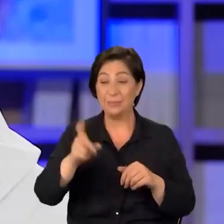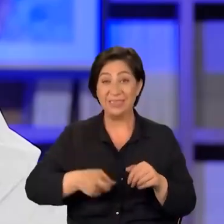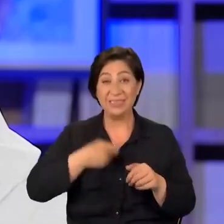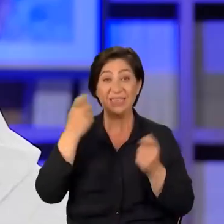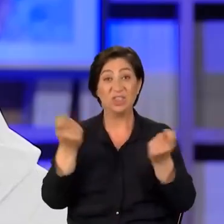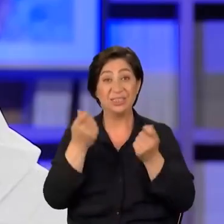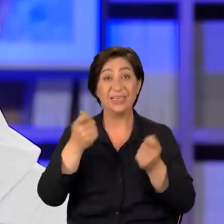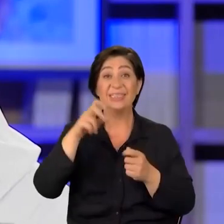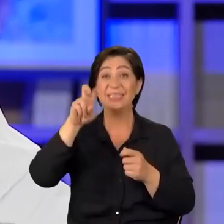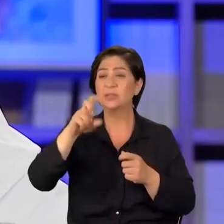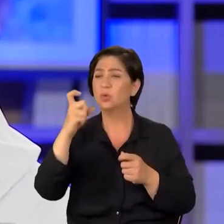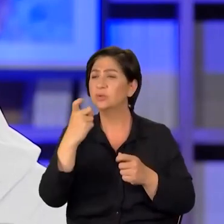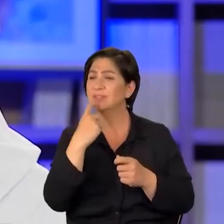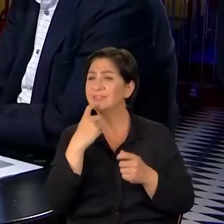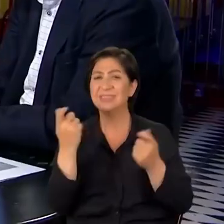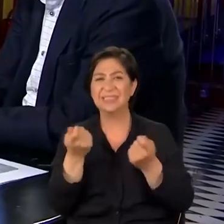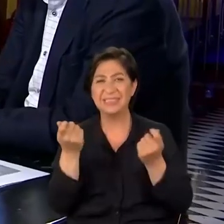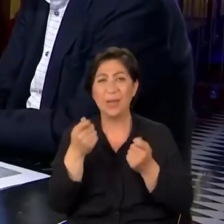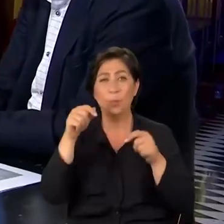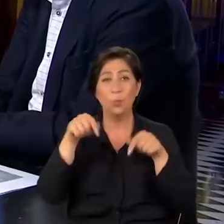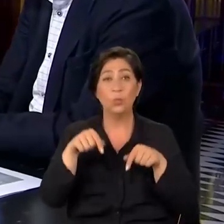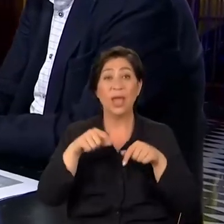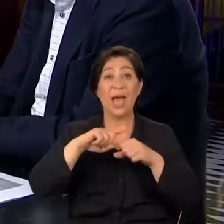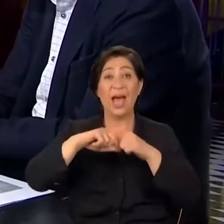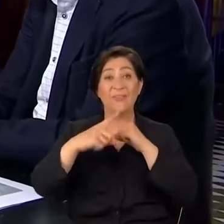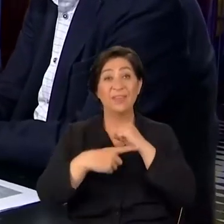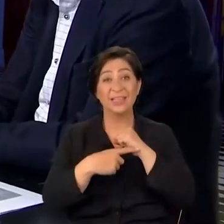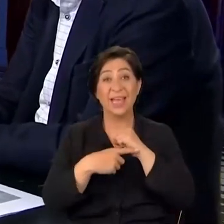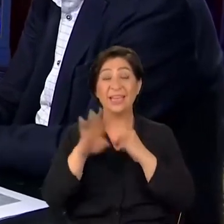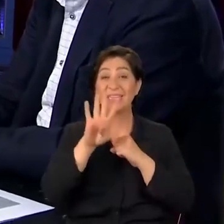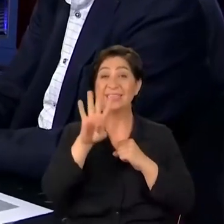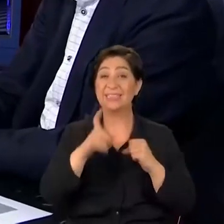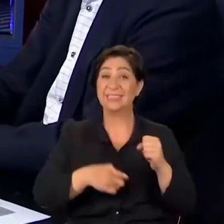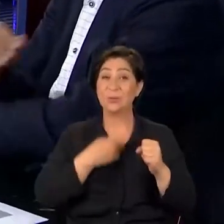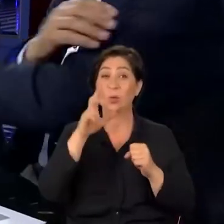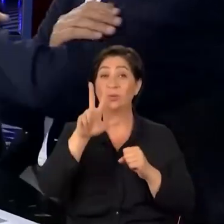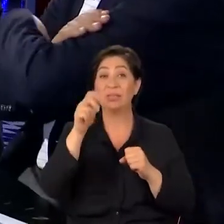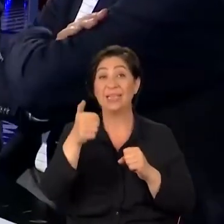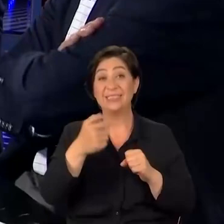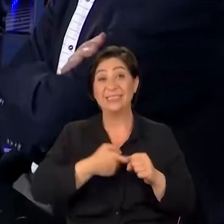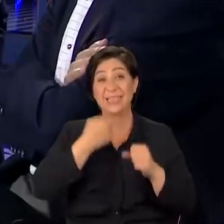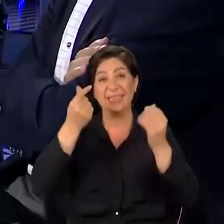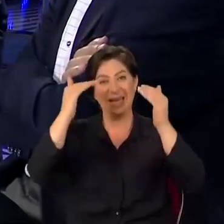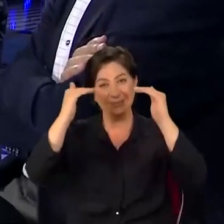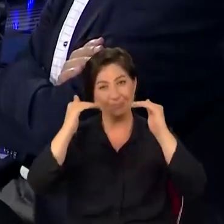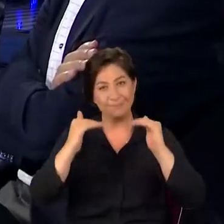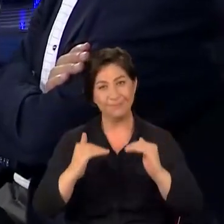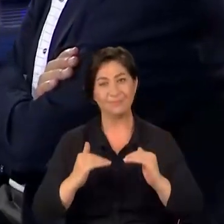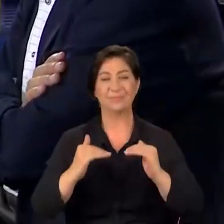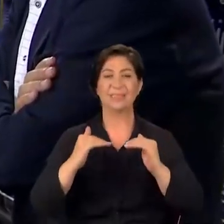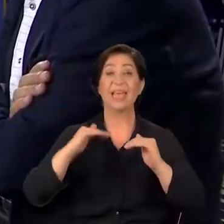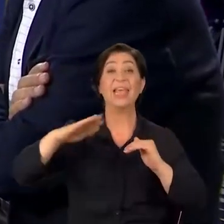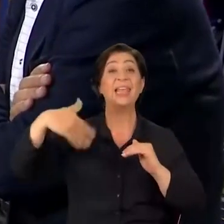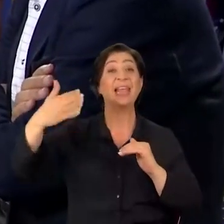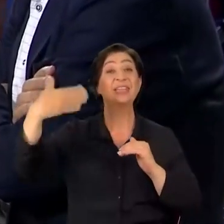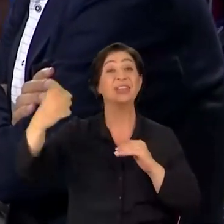insanlardan, 8-9 yaşında çalışan çocuklardan bugün haftada 40 saat, 36 saat giderek daha aşağı inen bir topluma.